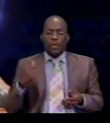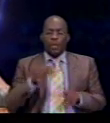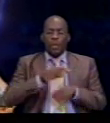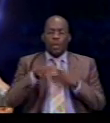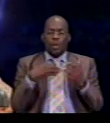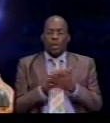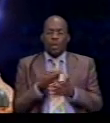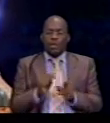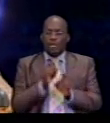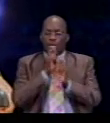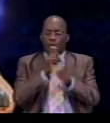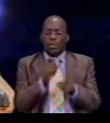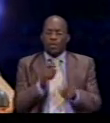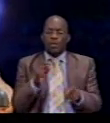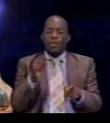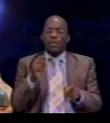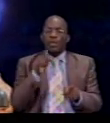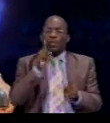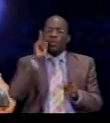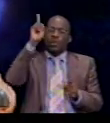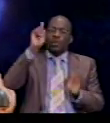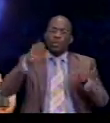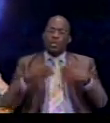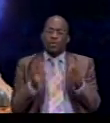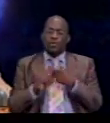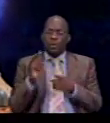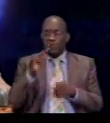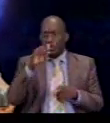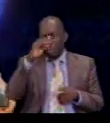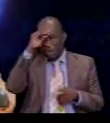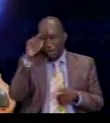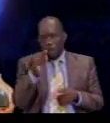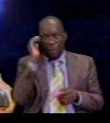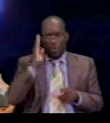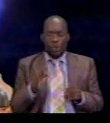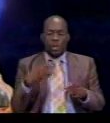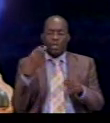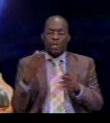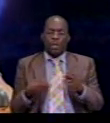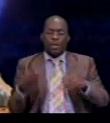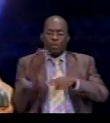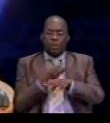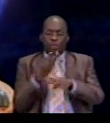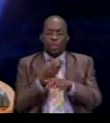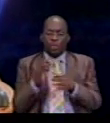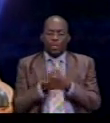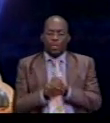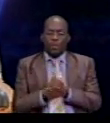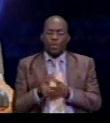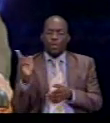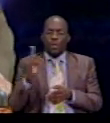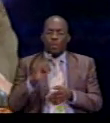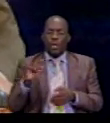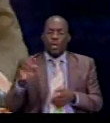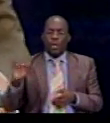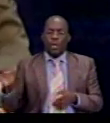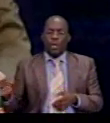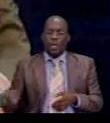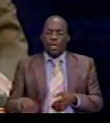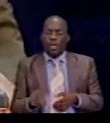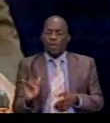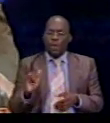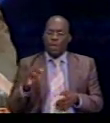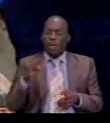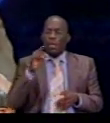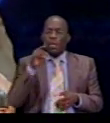will multiply partout the more. Partout il se tiendra pour prêcher la parole, que la parole sorte avec feu et flamme. Wherever he go with the gospel, let the word come out